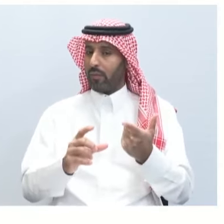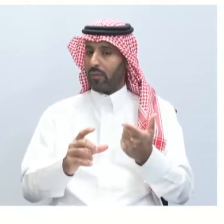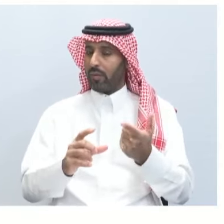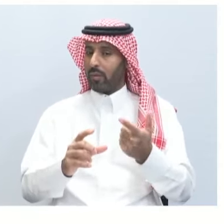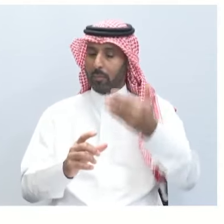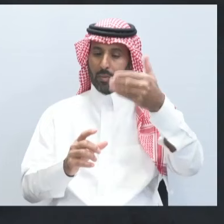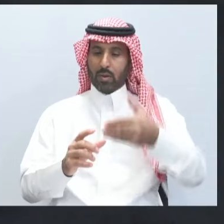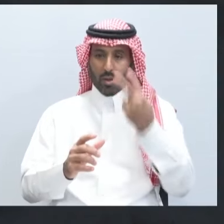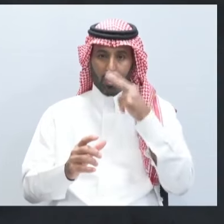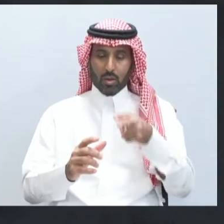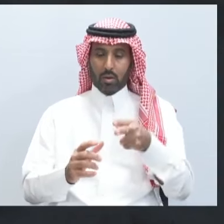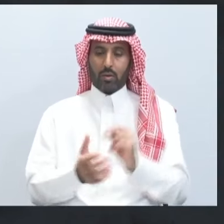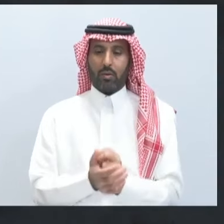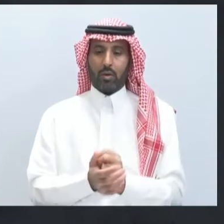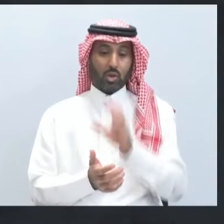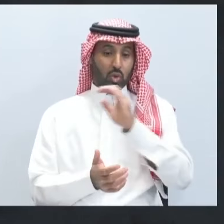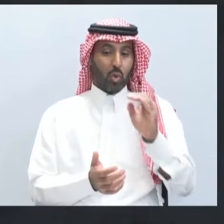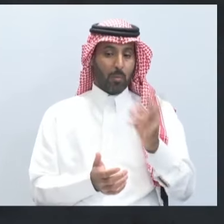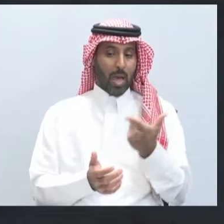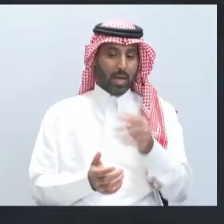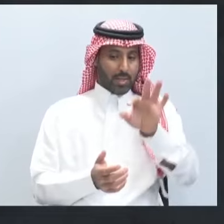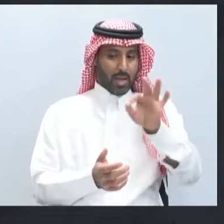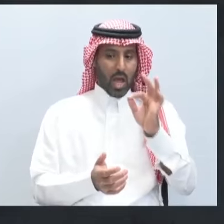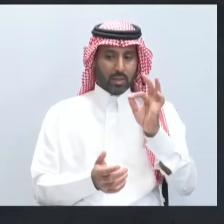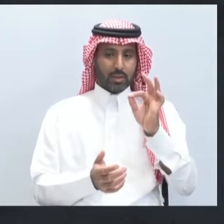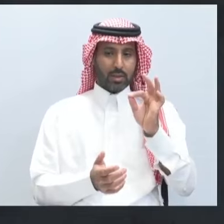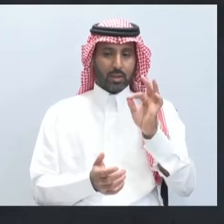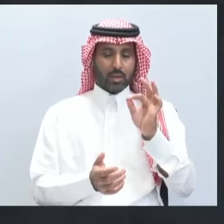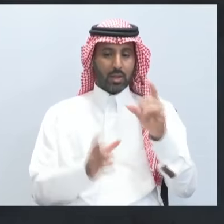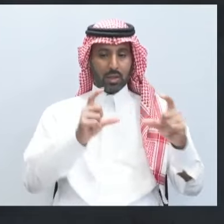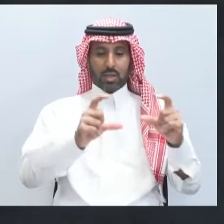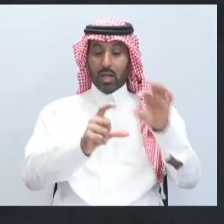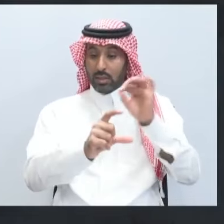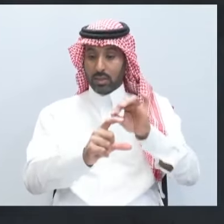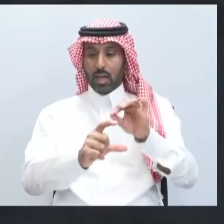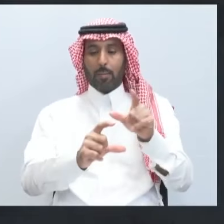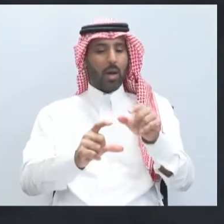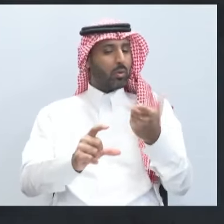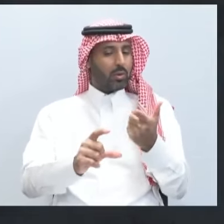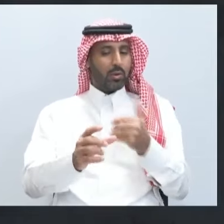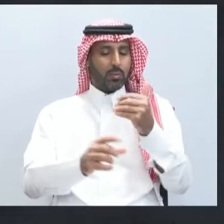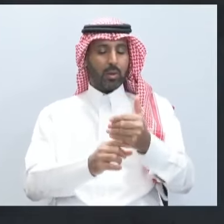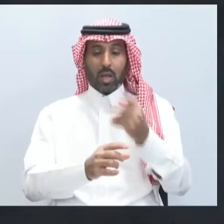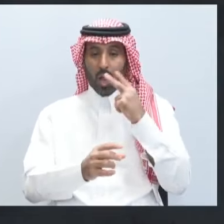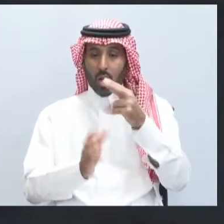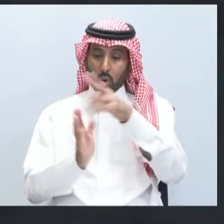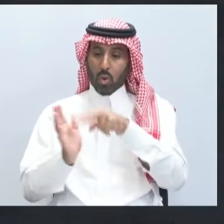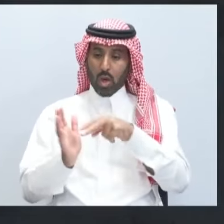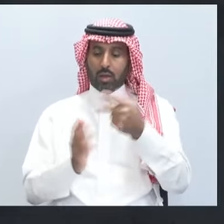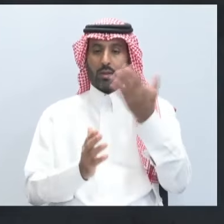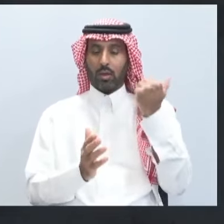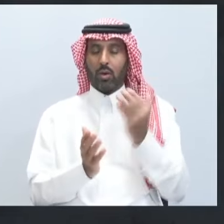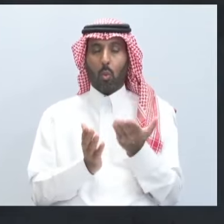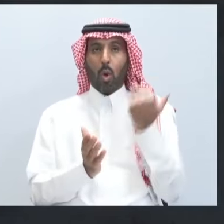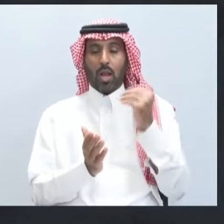عباره نريد ان نستخرج وان نستدل على هذه العباره من خلال الايات التي تعلمناها